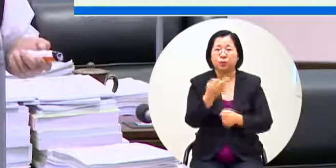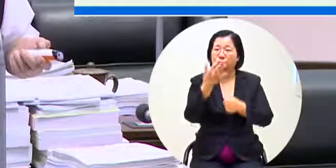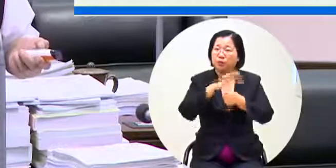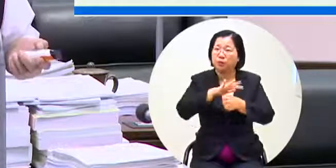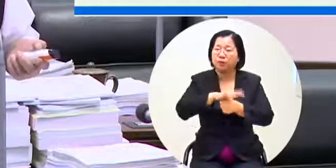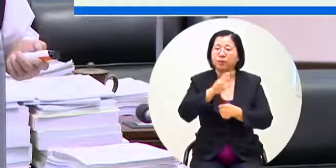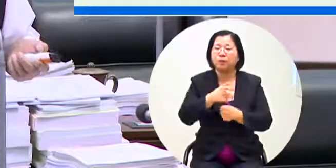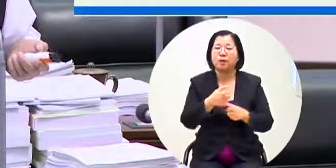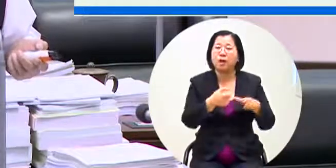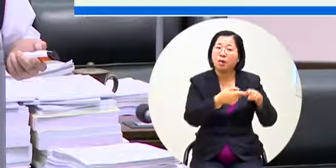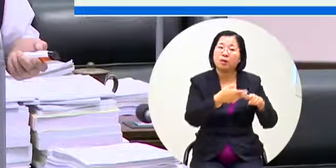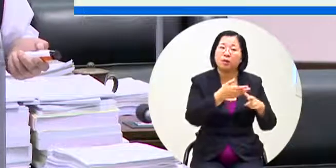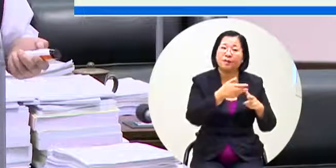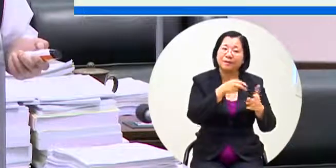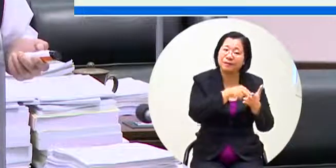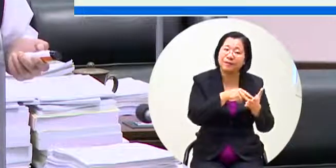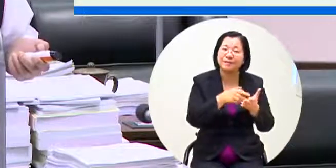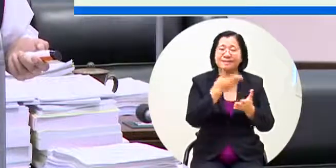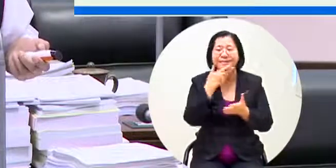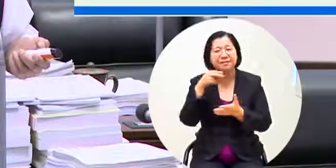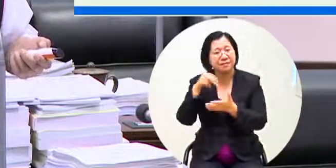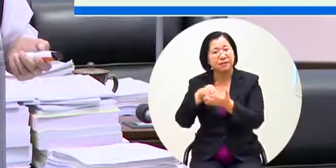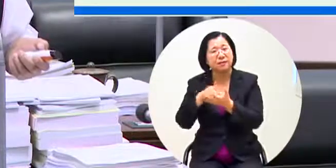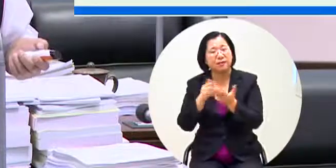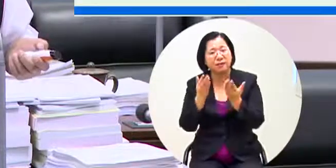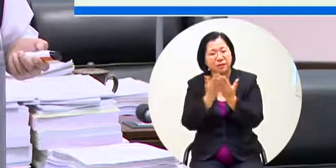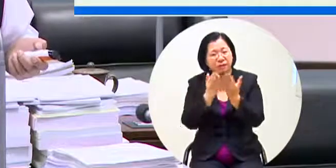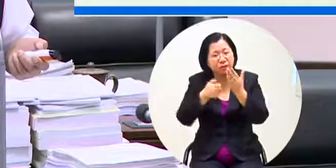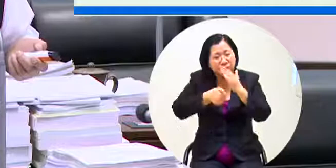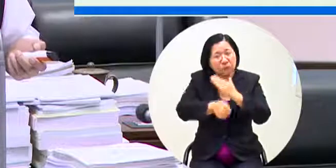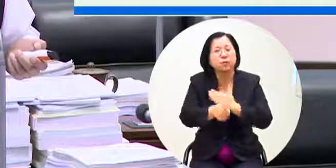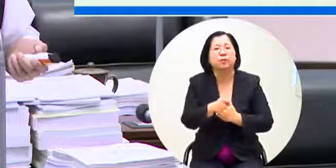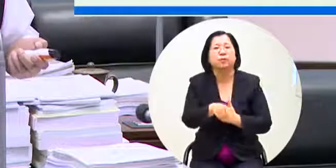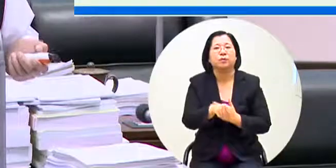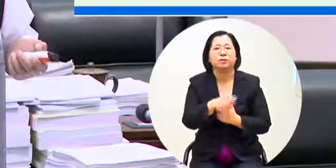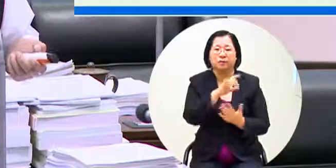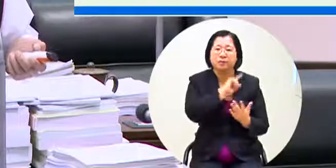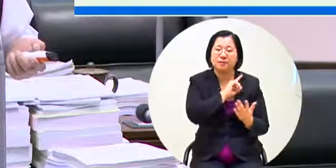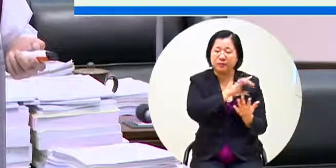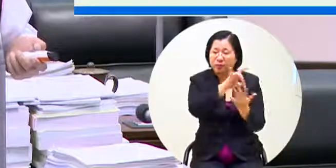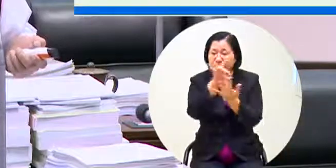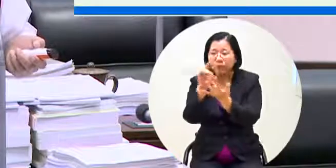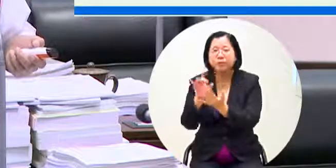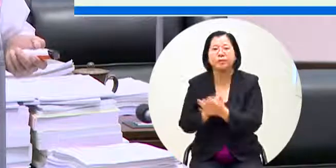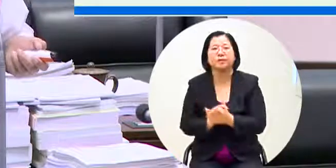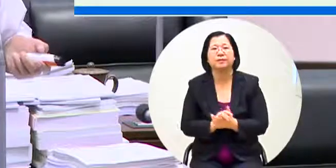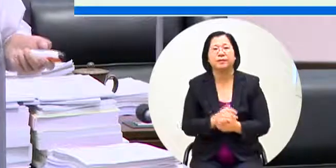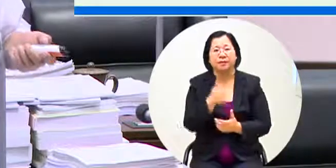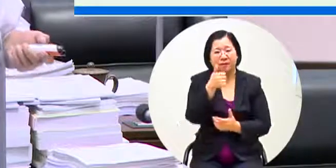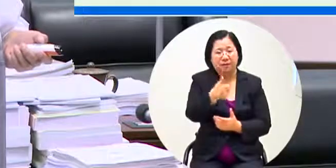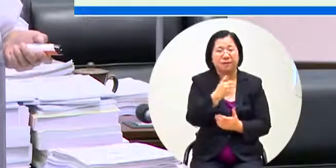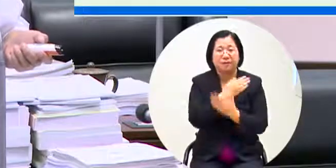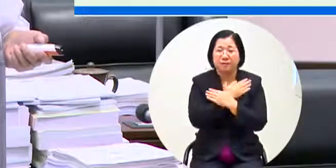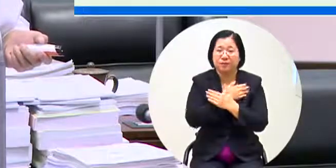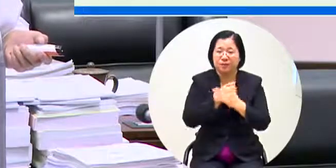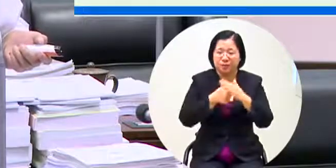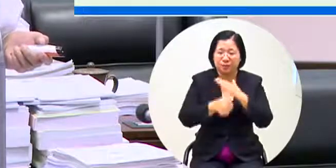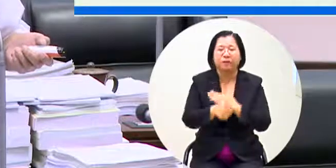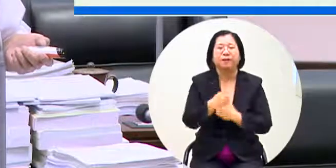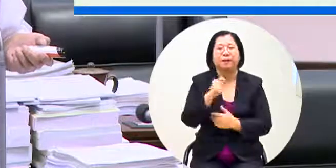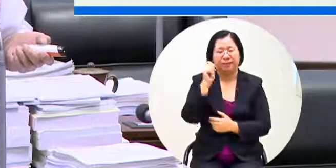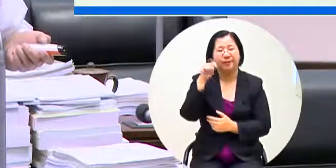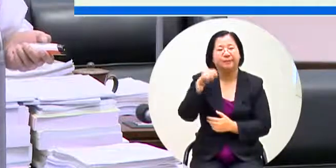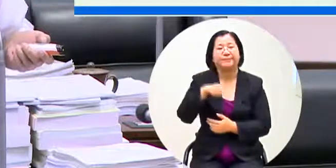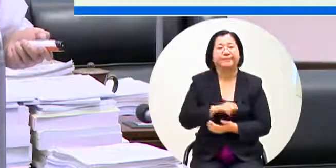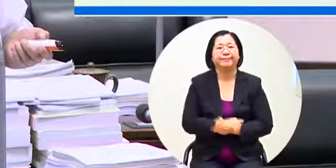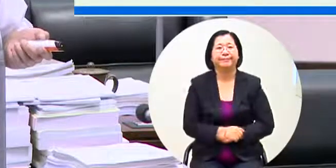较好的这个啊。这个幼儿园，吼、哦，我想伊会较愿意啦吼、哦。啊，所以这个